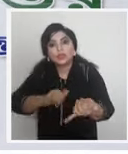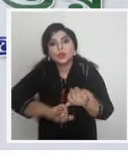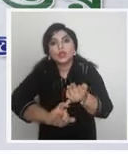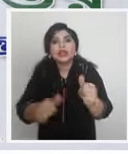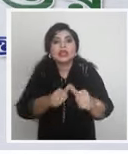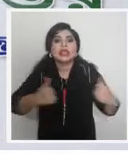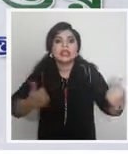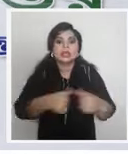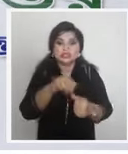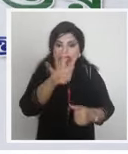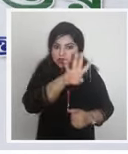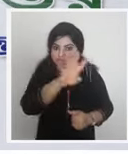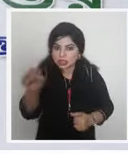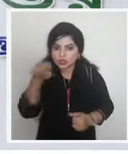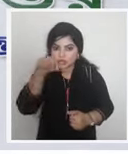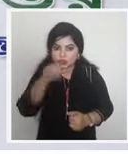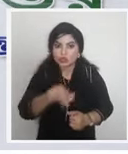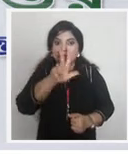486,673 জন।